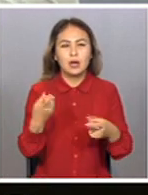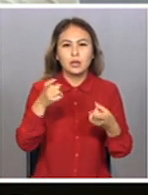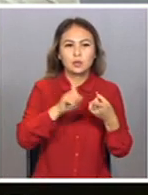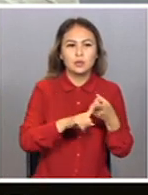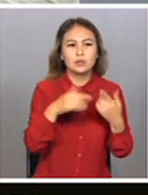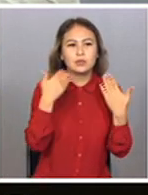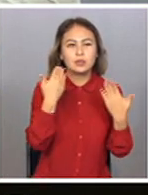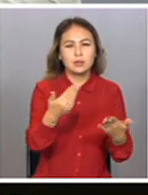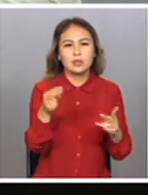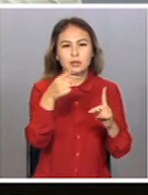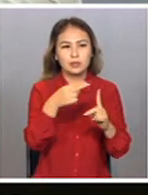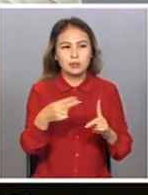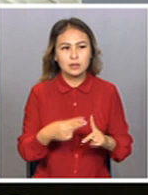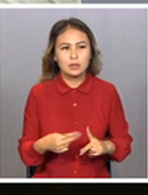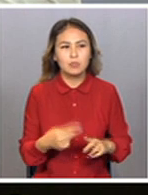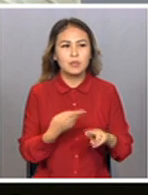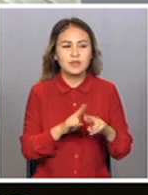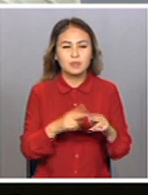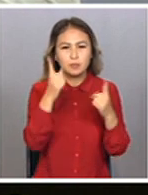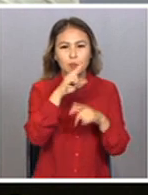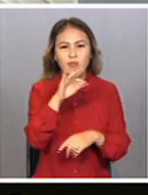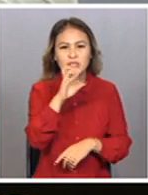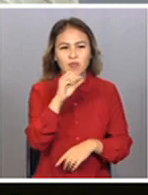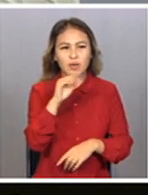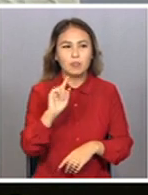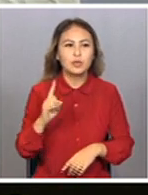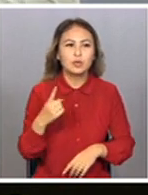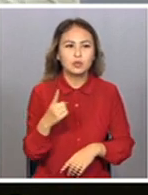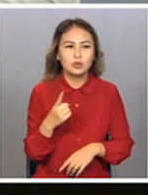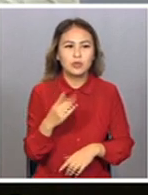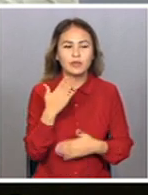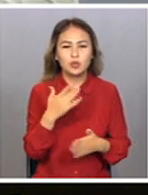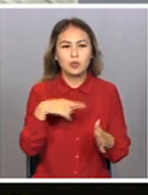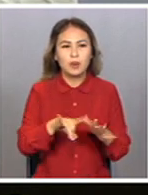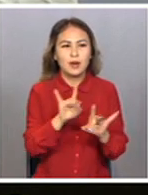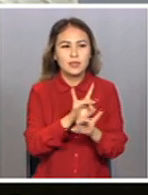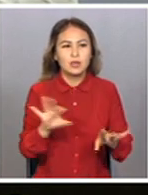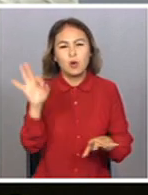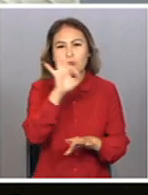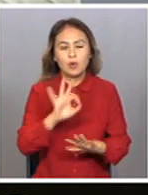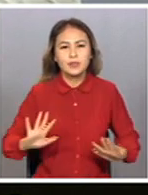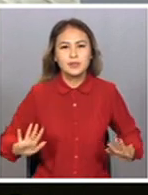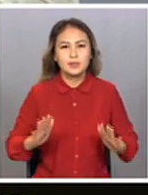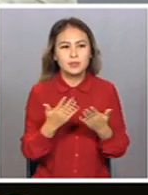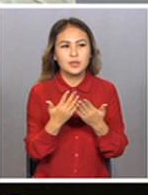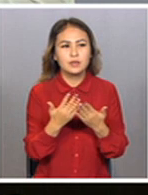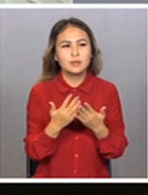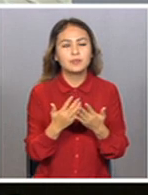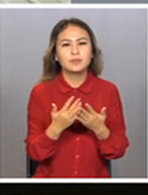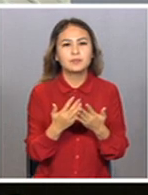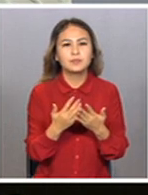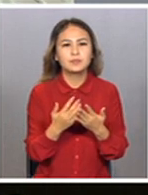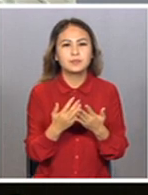дело» относится к типу текста «Повествование», потому что в нем рассказывается